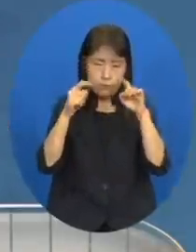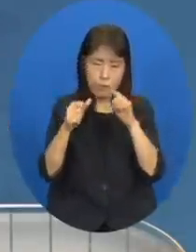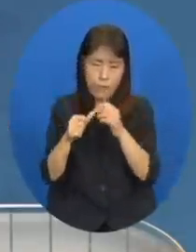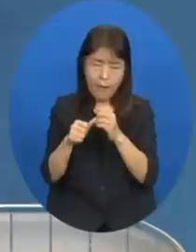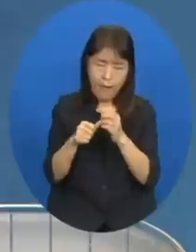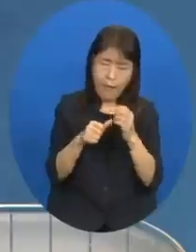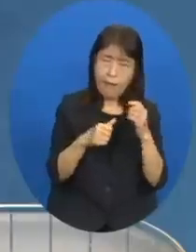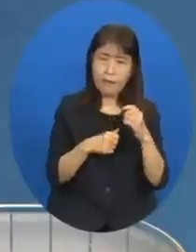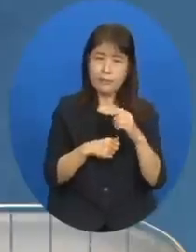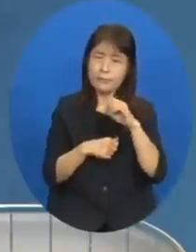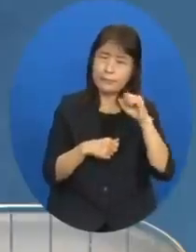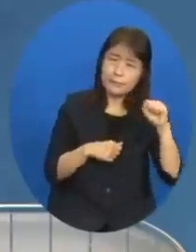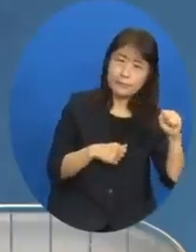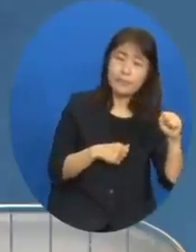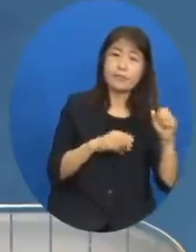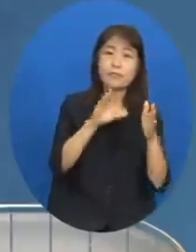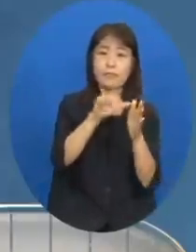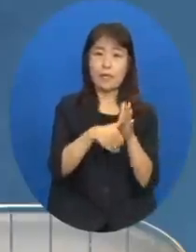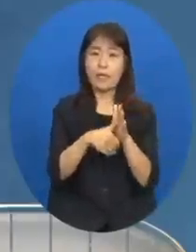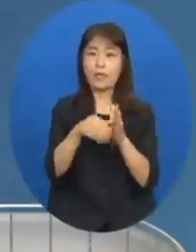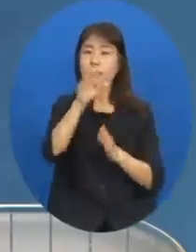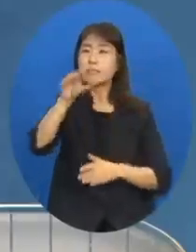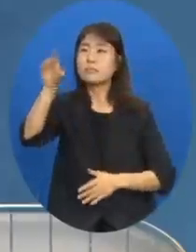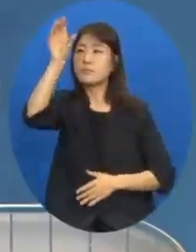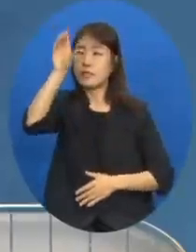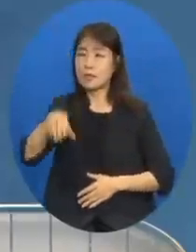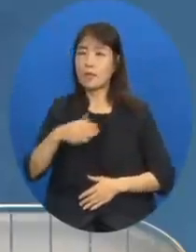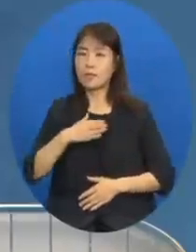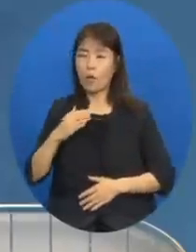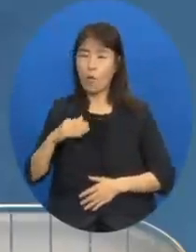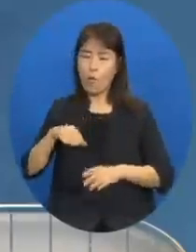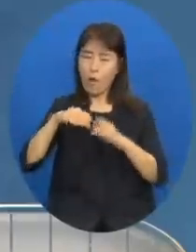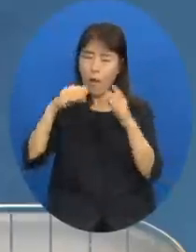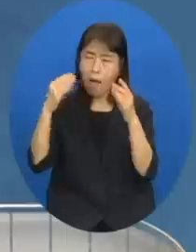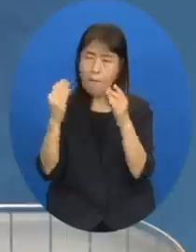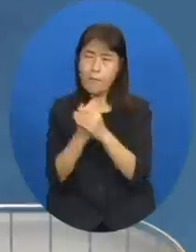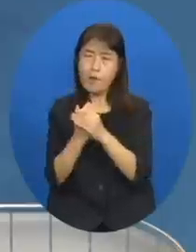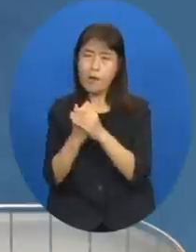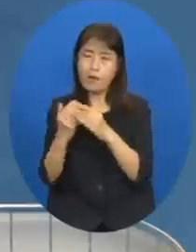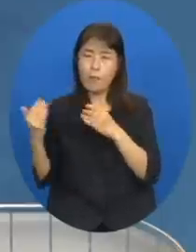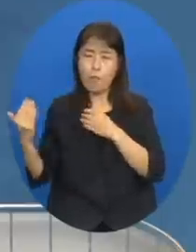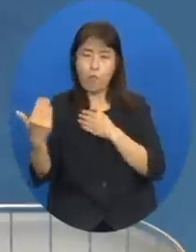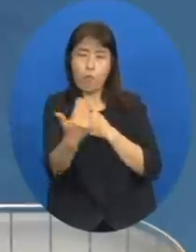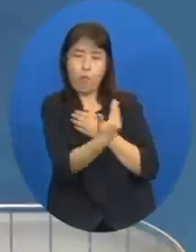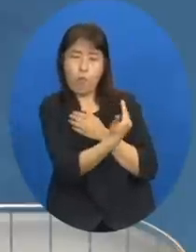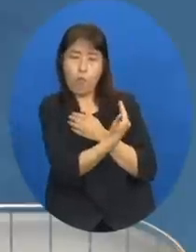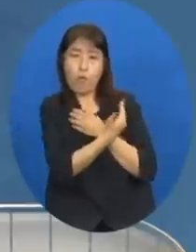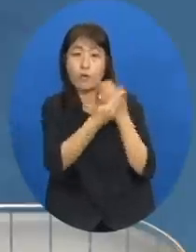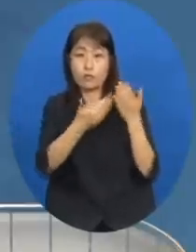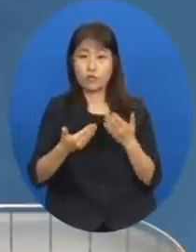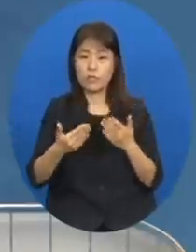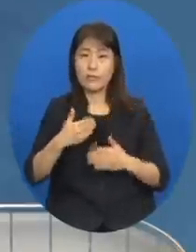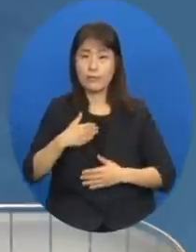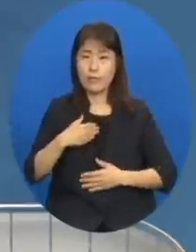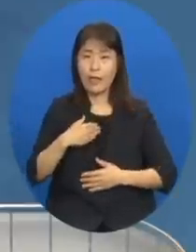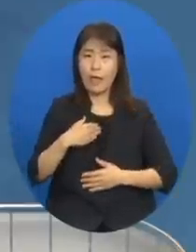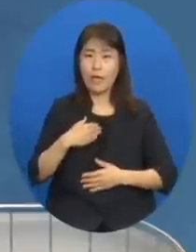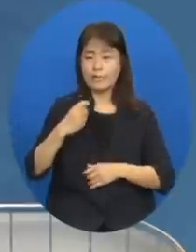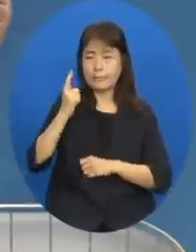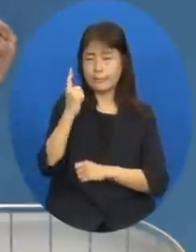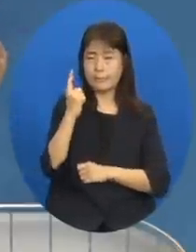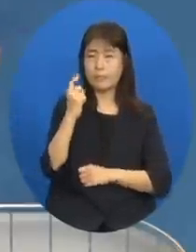내 십자가는 우리를 완벽하게 보호해주는 그 마귀의 공격에서 우리를 지켜주는